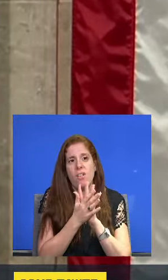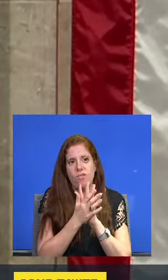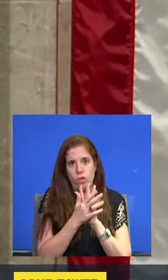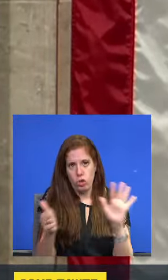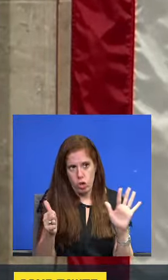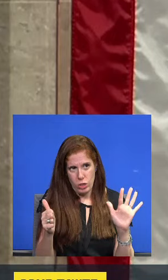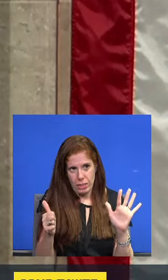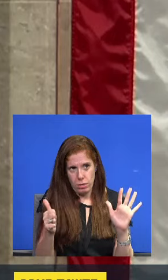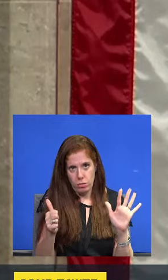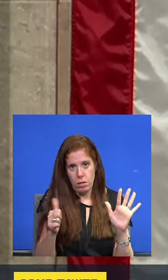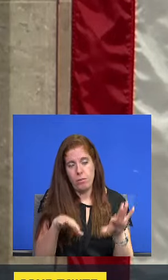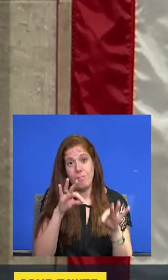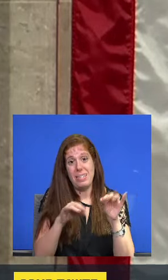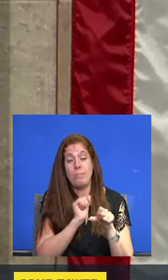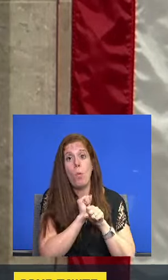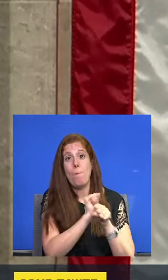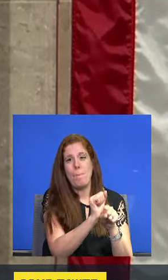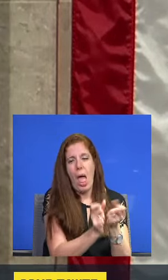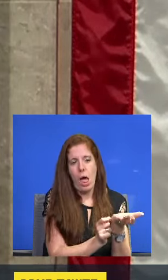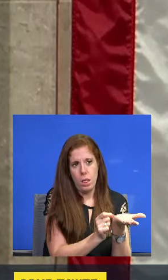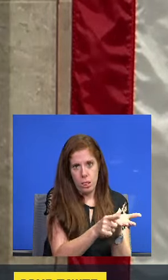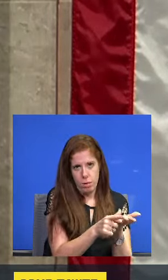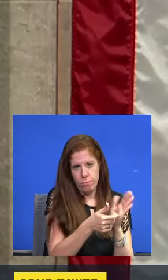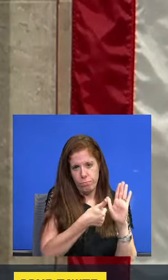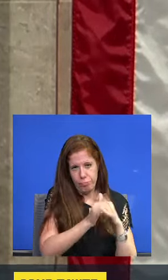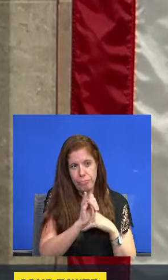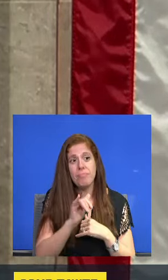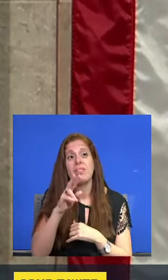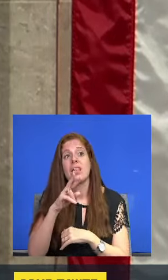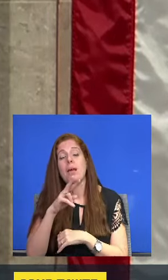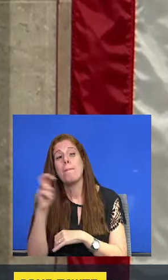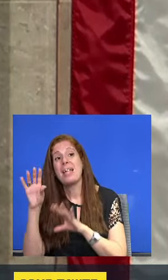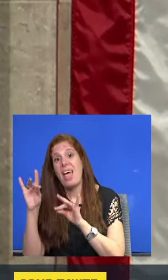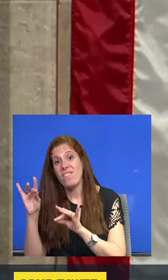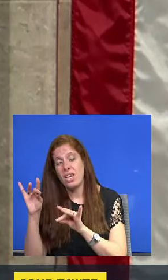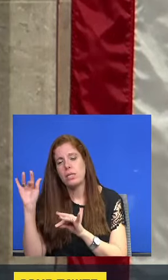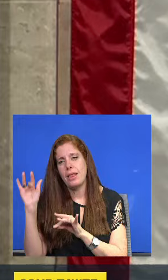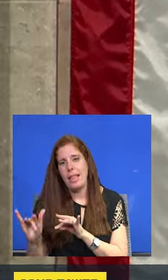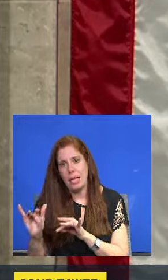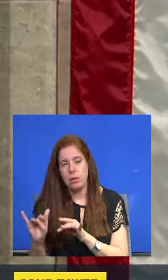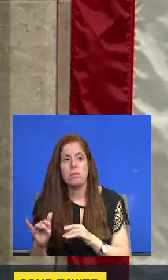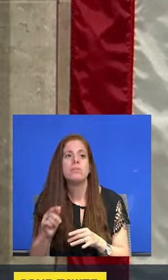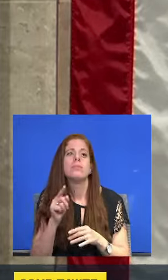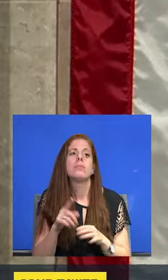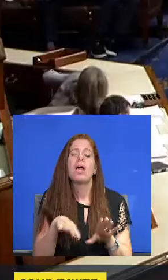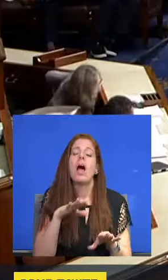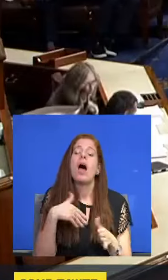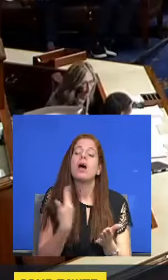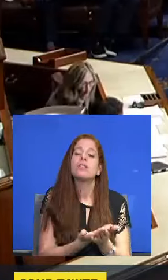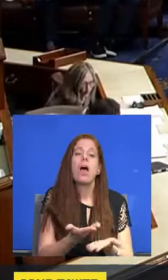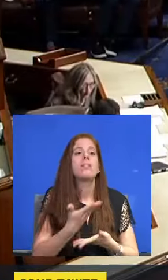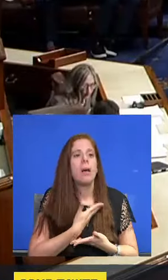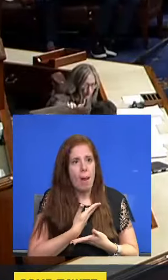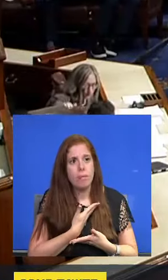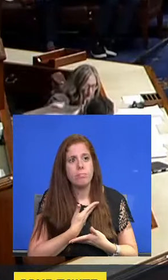the yeas are 216. The nays are 210. The resolution is adopted.